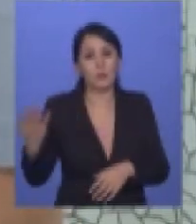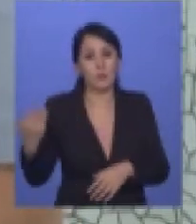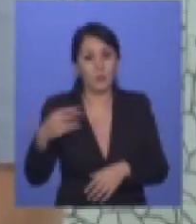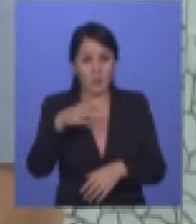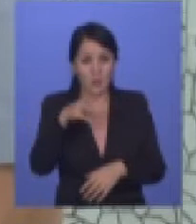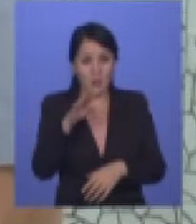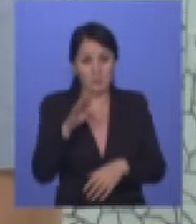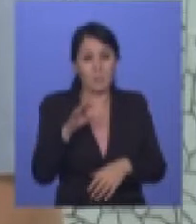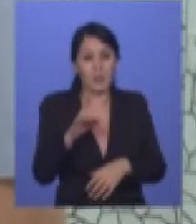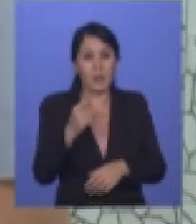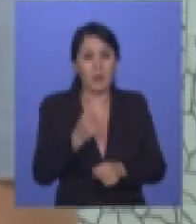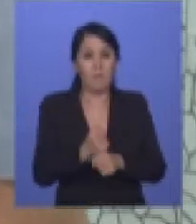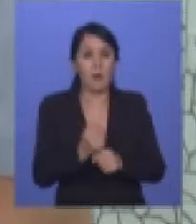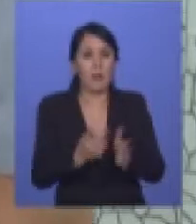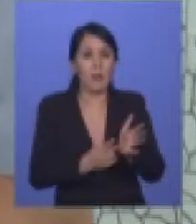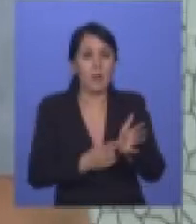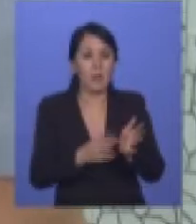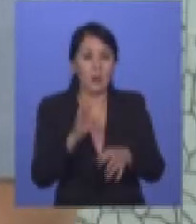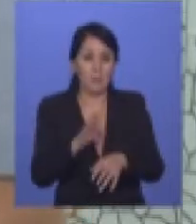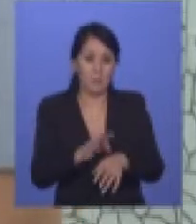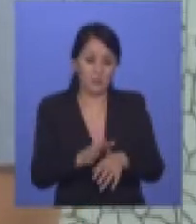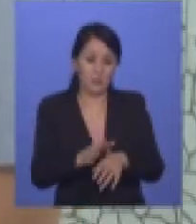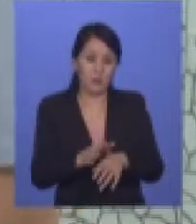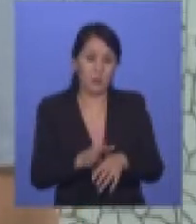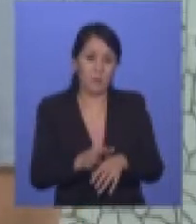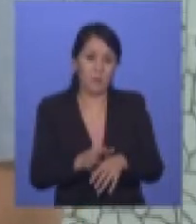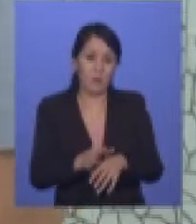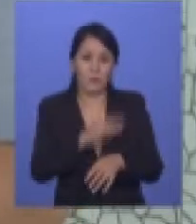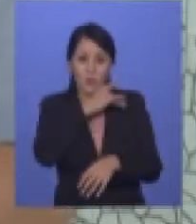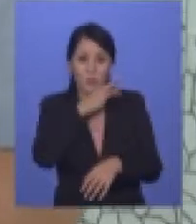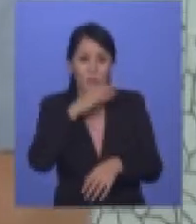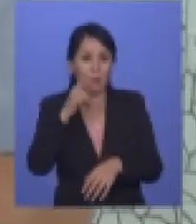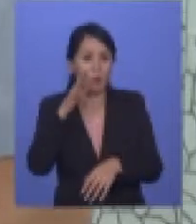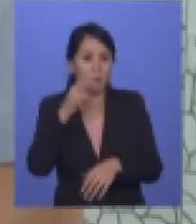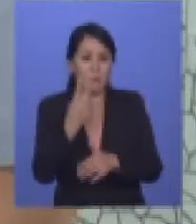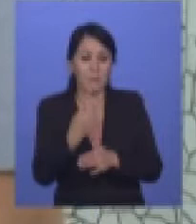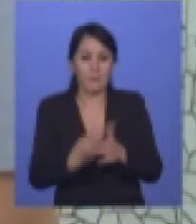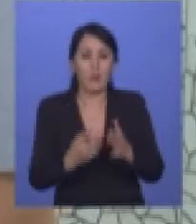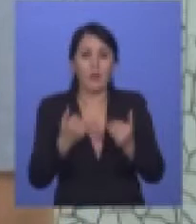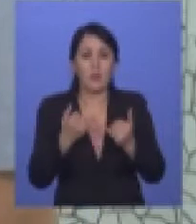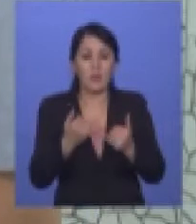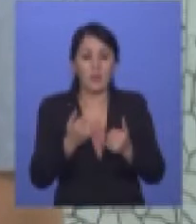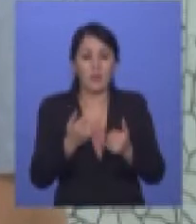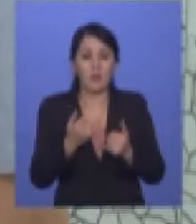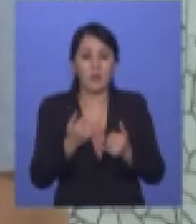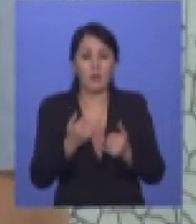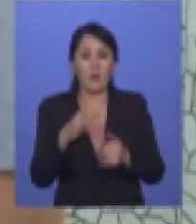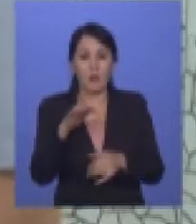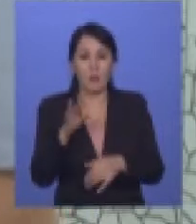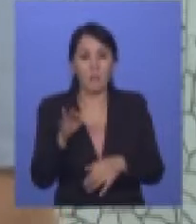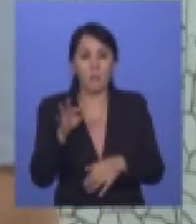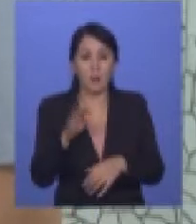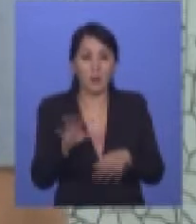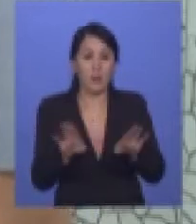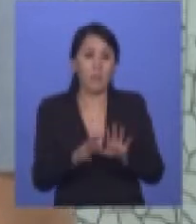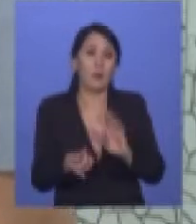катаракта сырқатына жасалған отадан соң науқастар стационарлық бақылауда көп уақыт бойы болатын. Қазіргі кезде мұның бәрі амбулаториялық